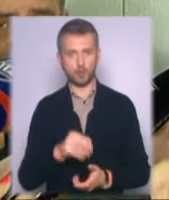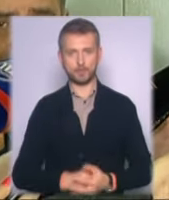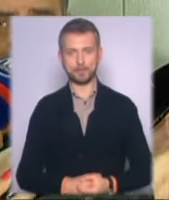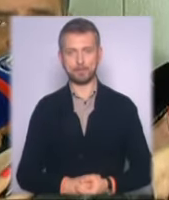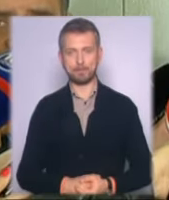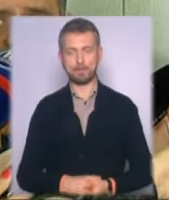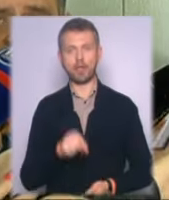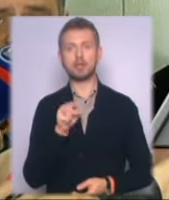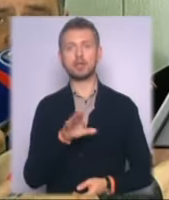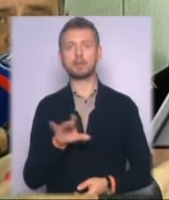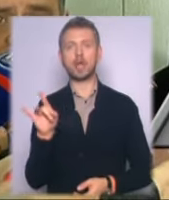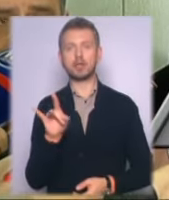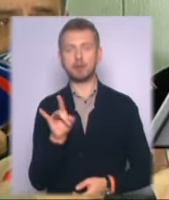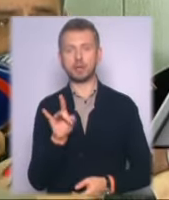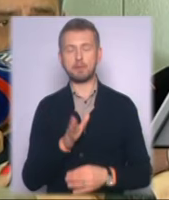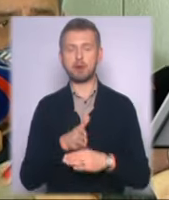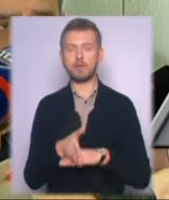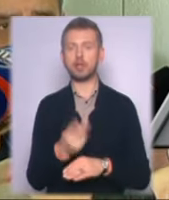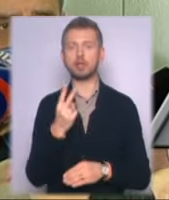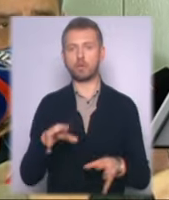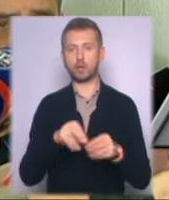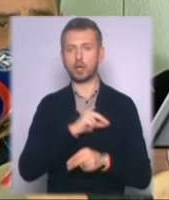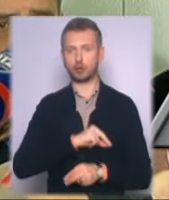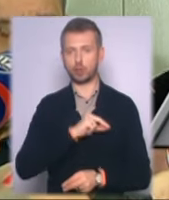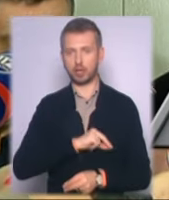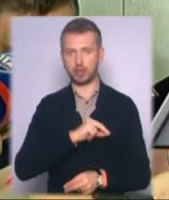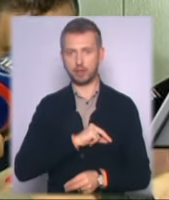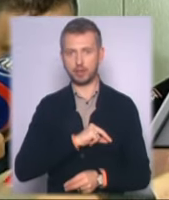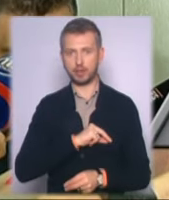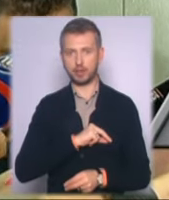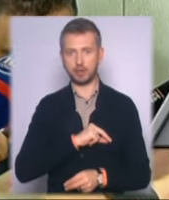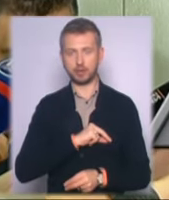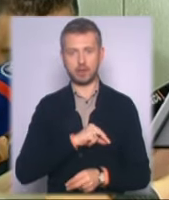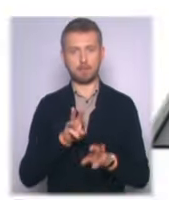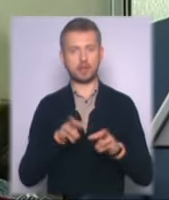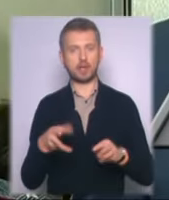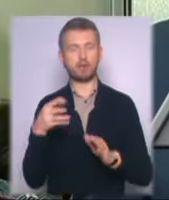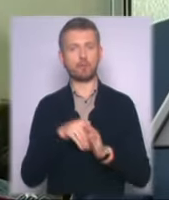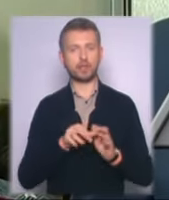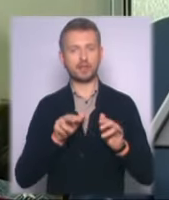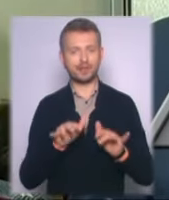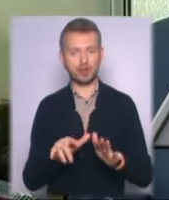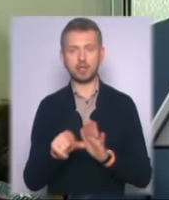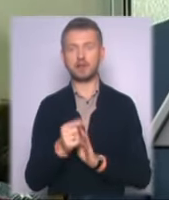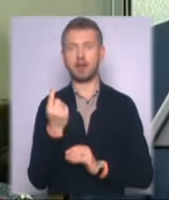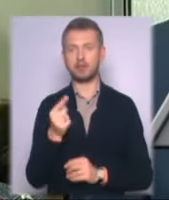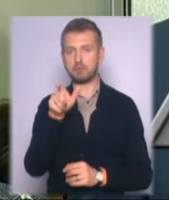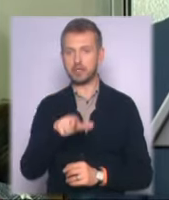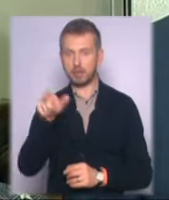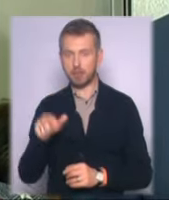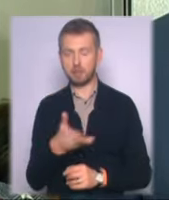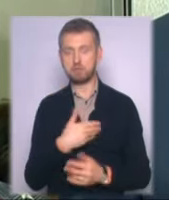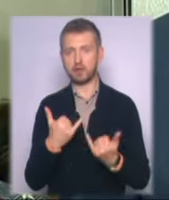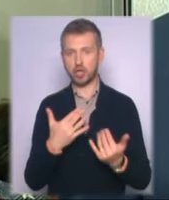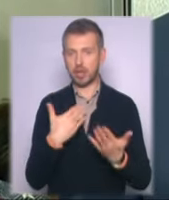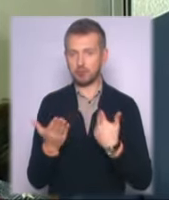в реанімації провели двох співробітників Министерство внутренних дел. С одним из ребят мы сейчас